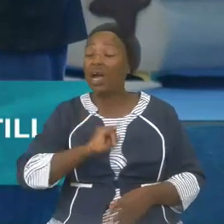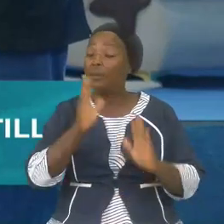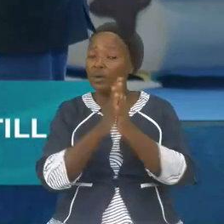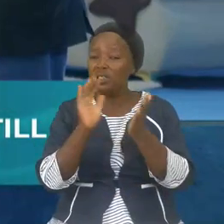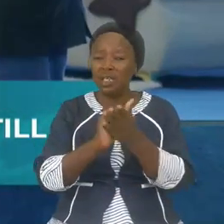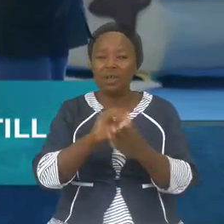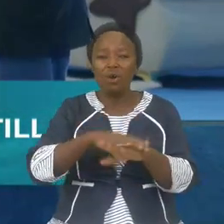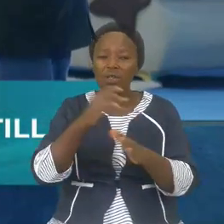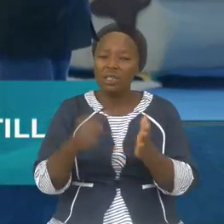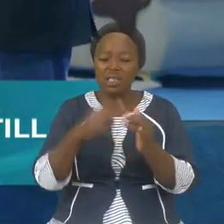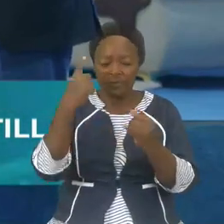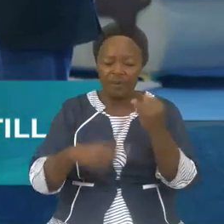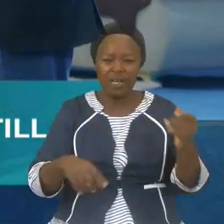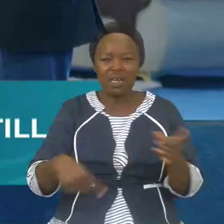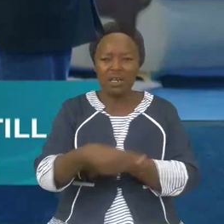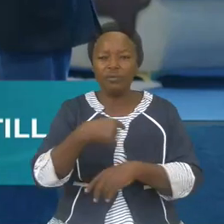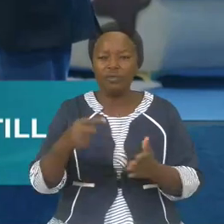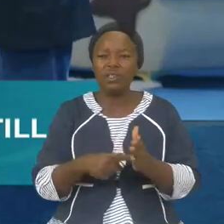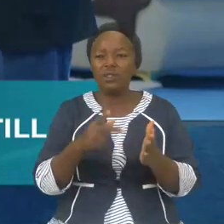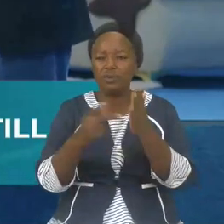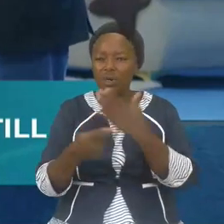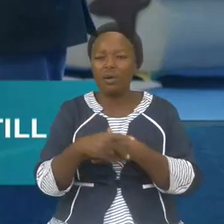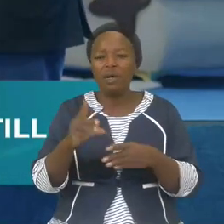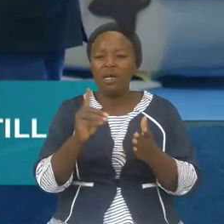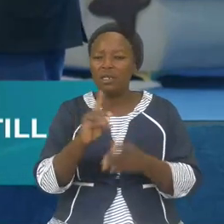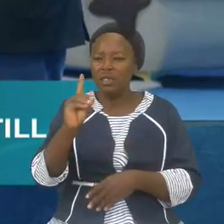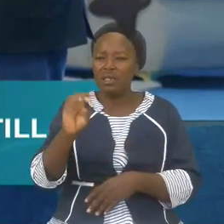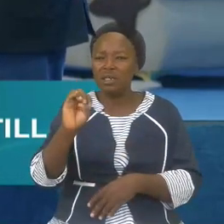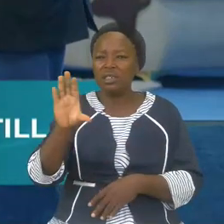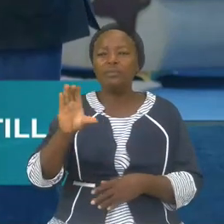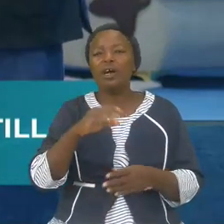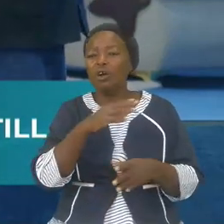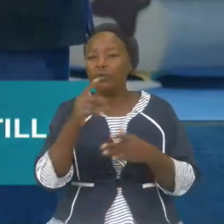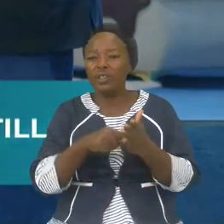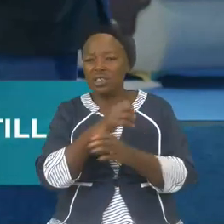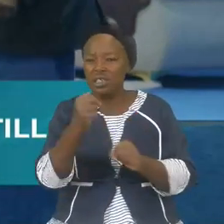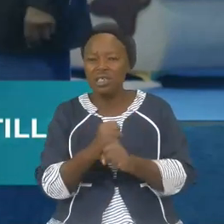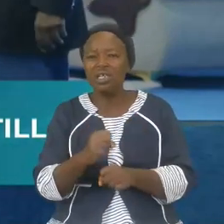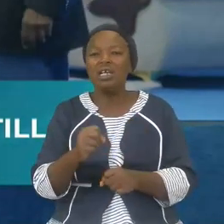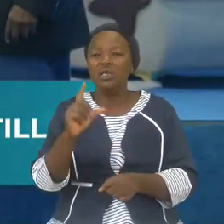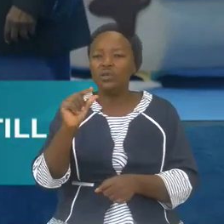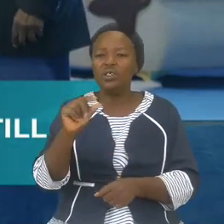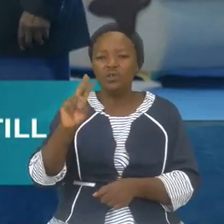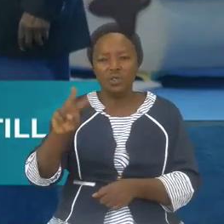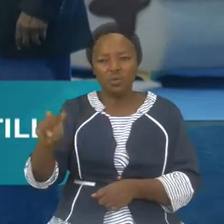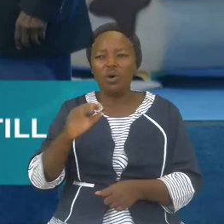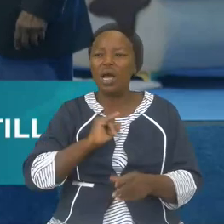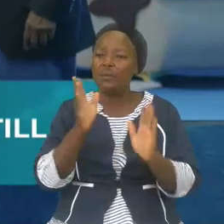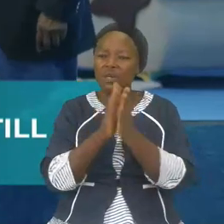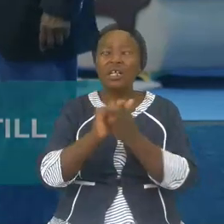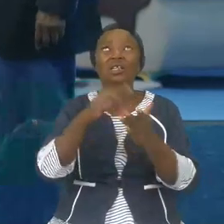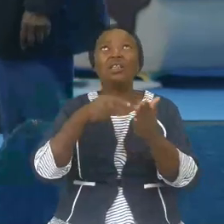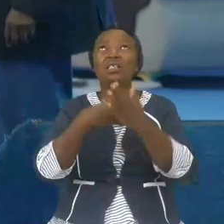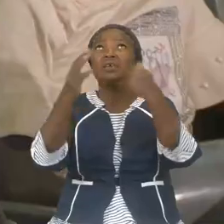en ce dernier jour de la retraite, décembre, et ce 27 décembre